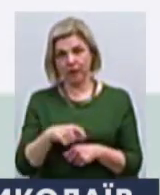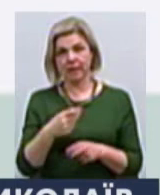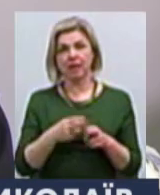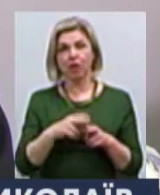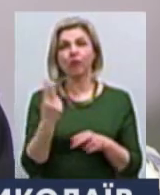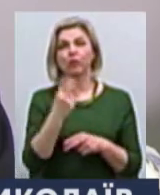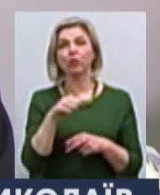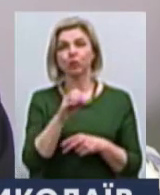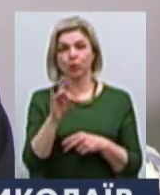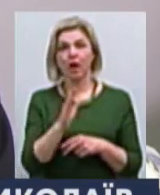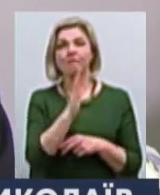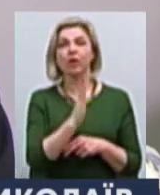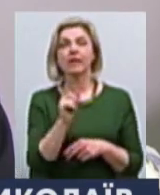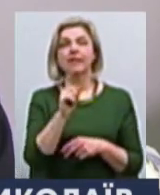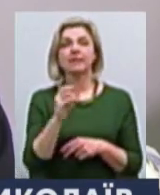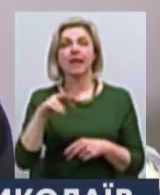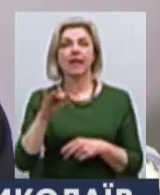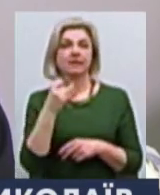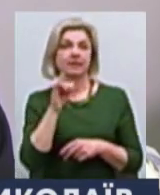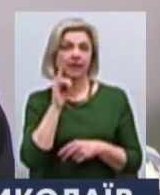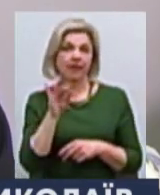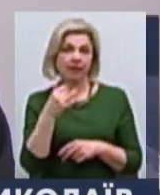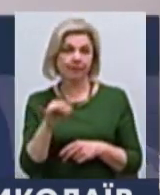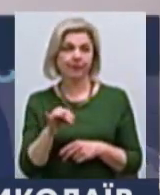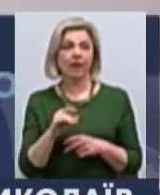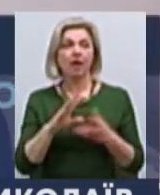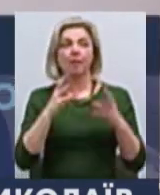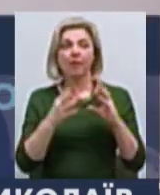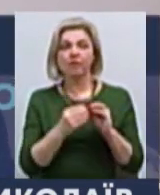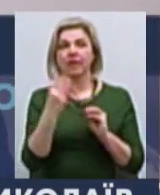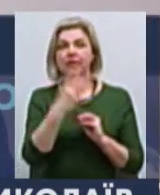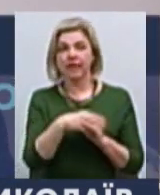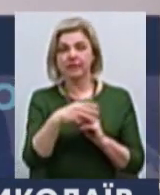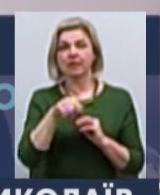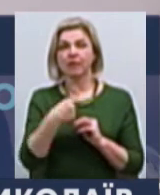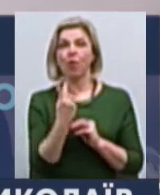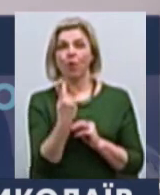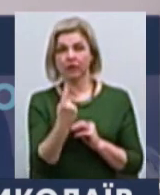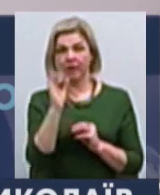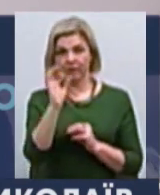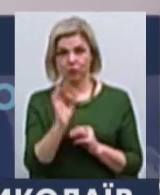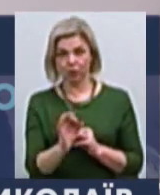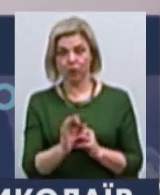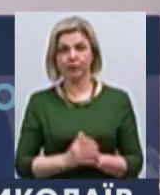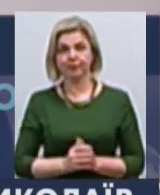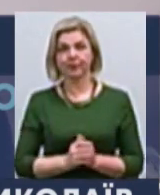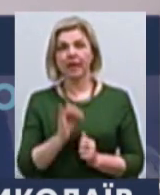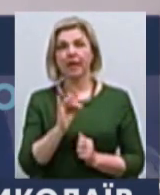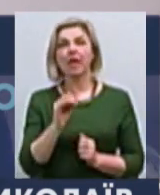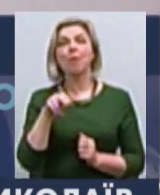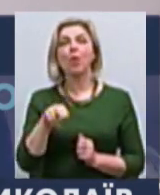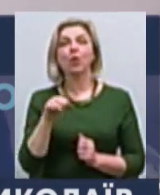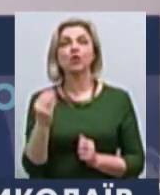Володимир Зеленський, який набрав за нашими підрахунками 30,1%, та Петро